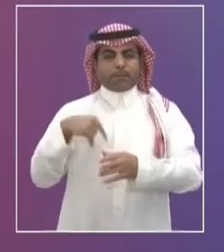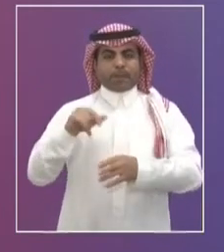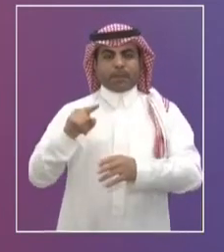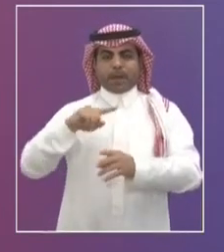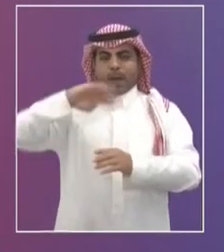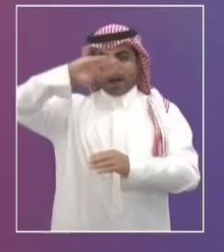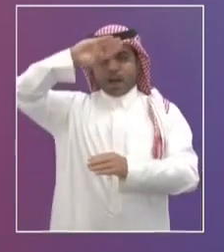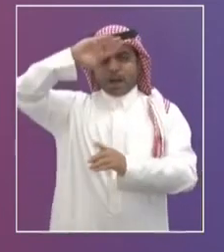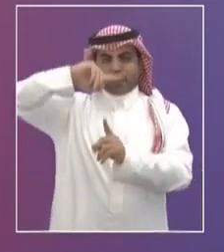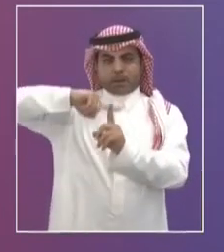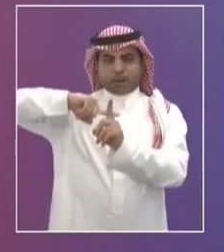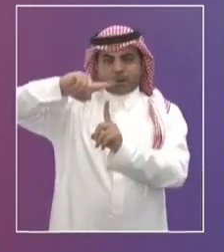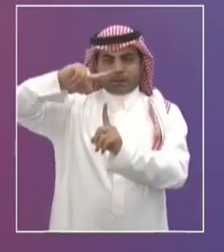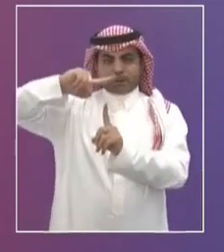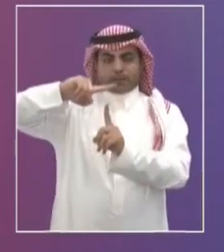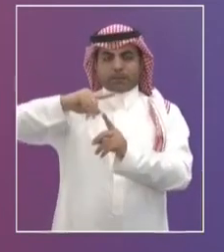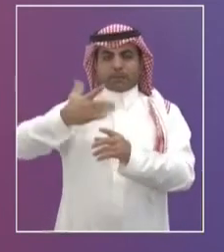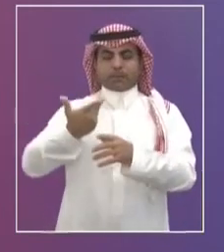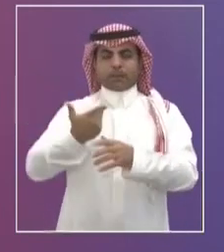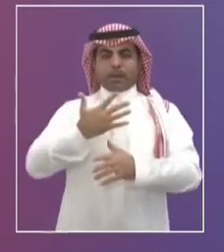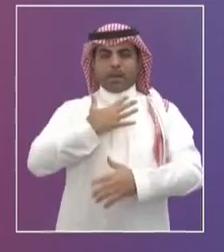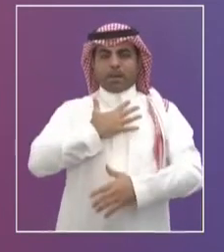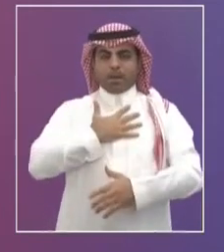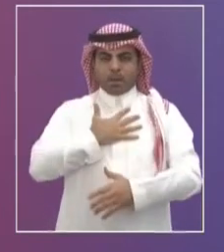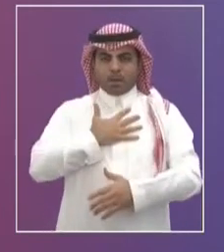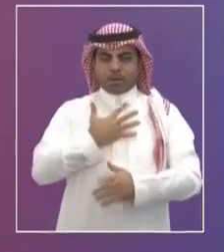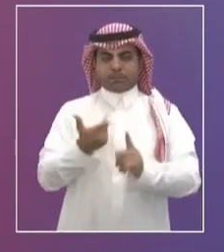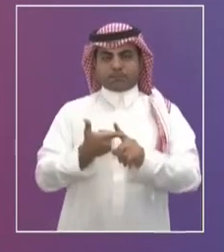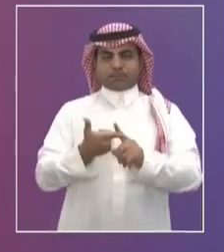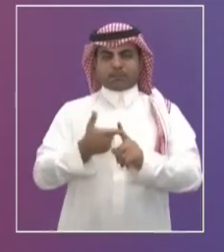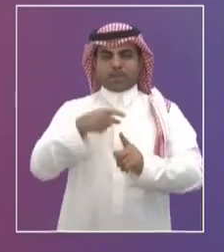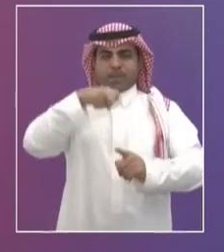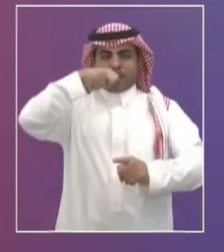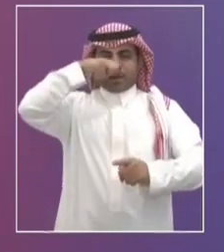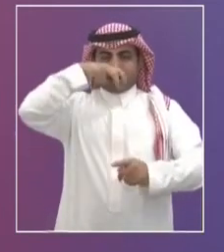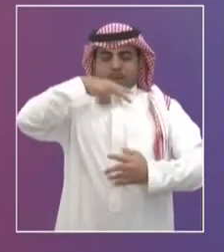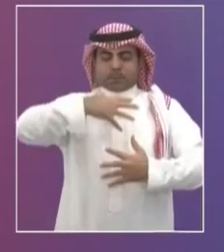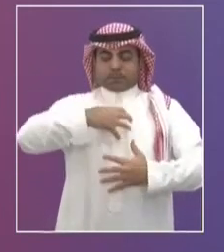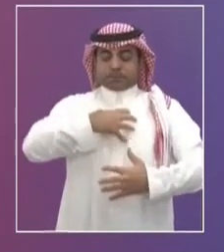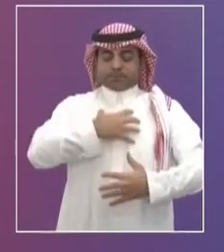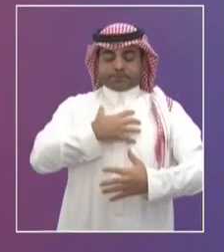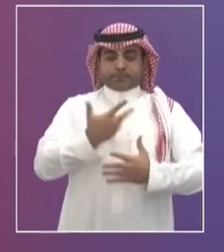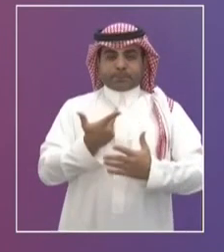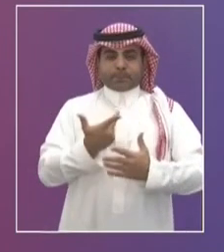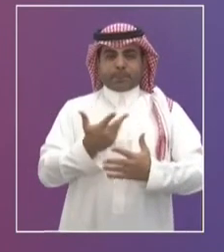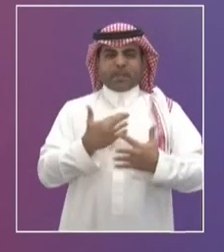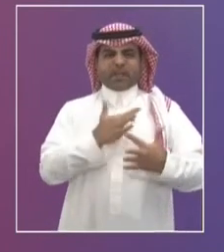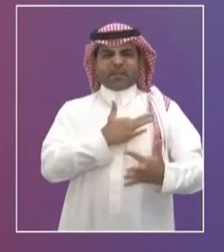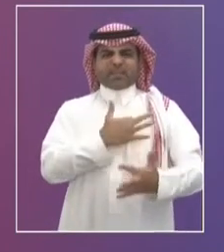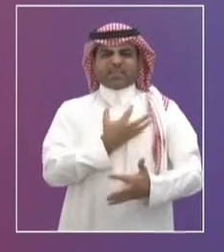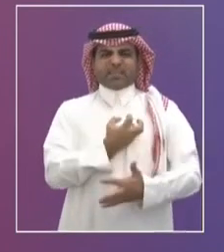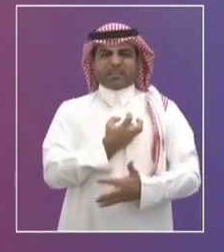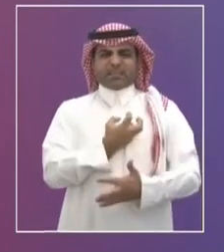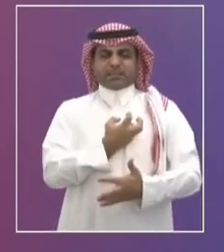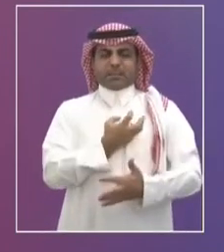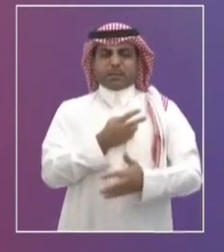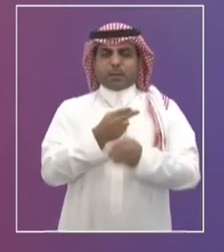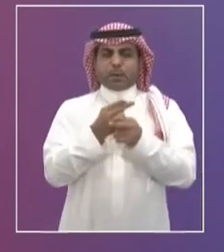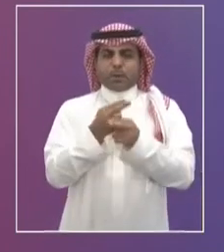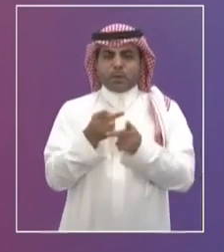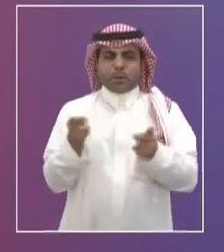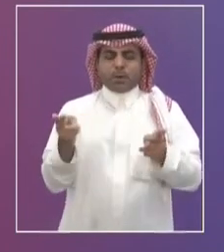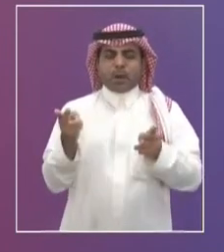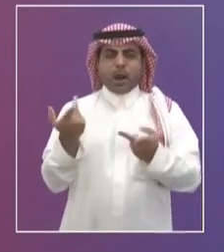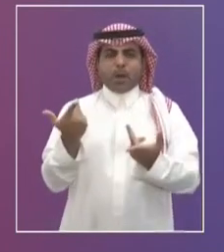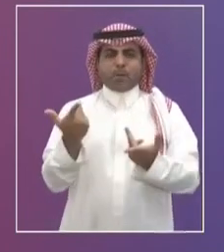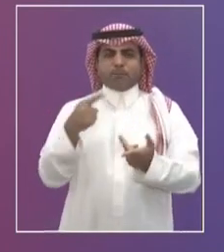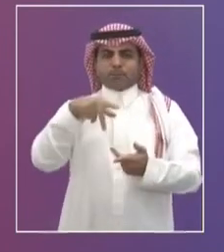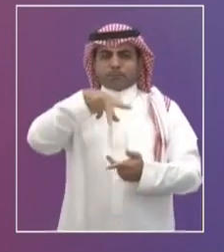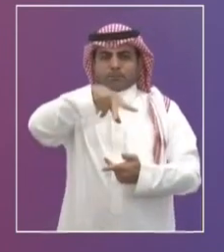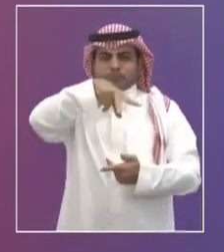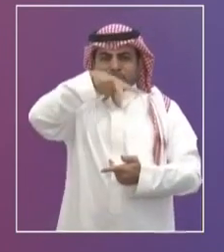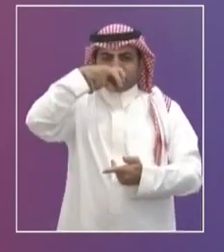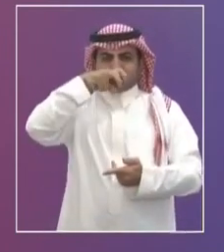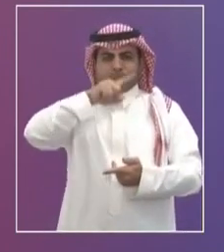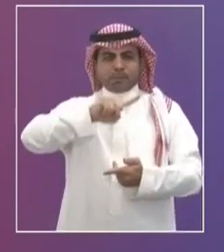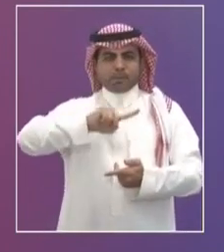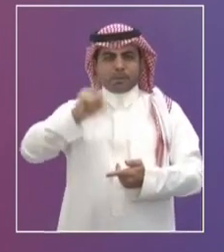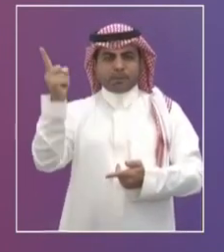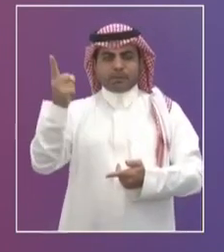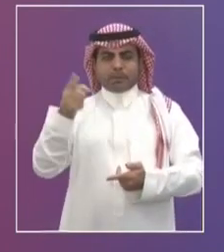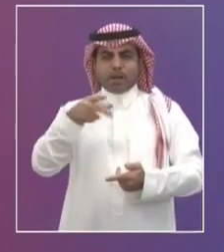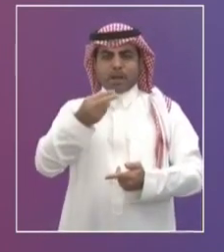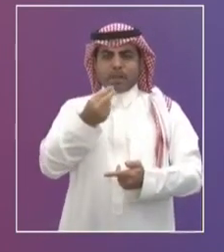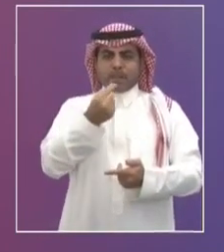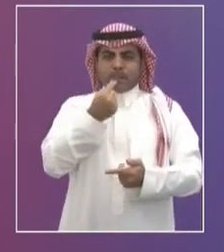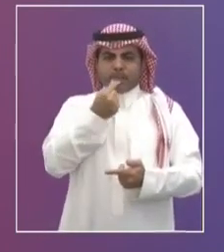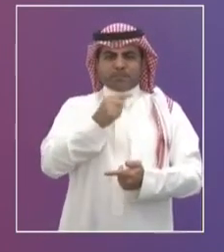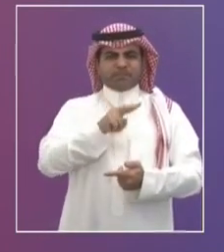درجة الحرارة، السعال، ضيق التنفس، وجود ألم في الصدر، أو وجود فقدان لحاسة الشم والتذوق، أو